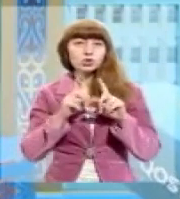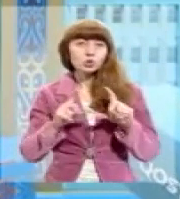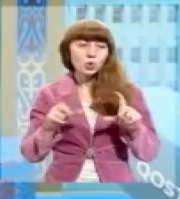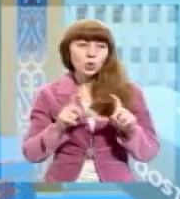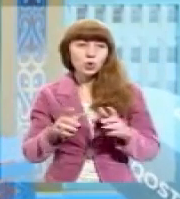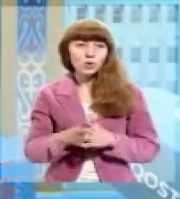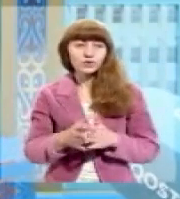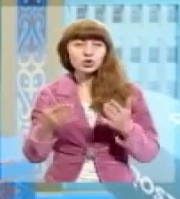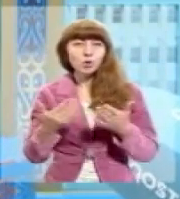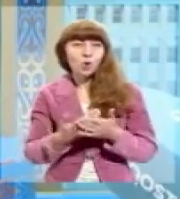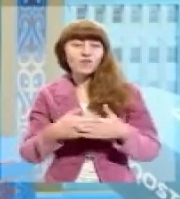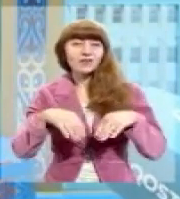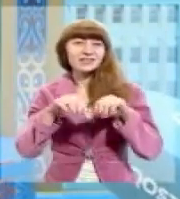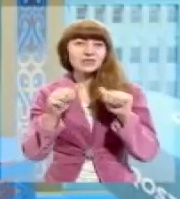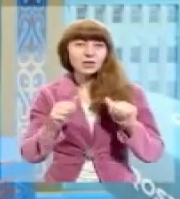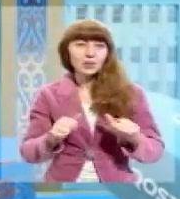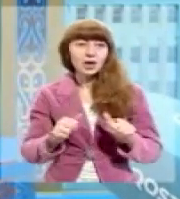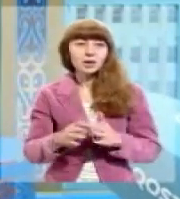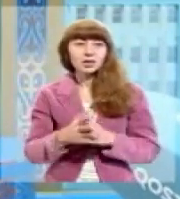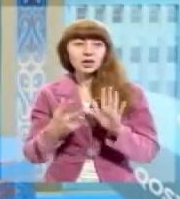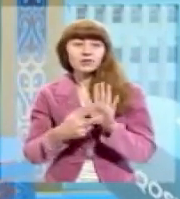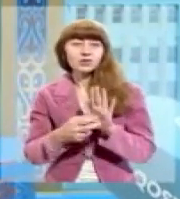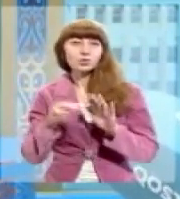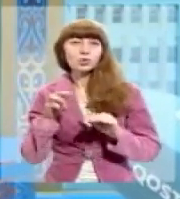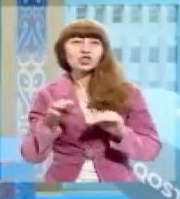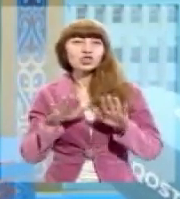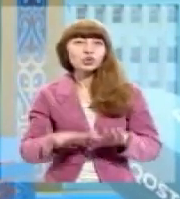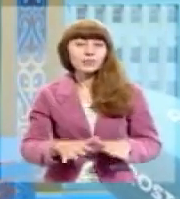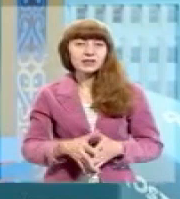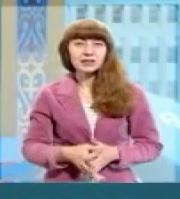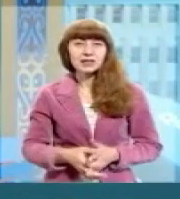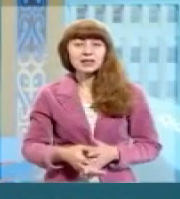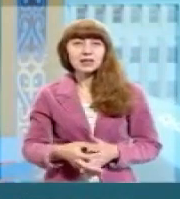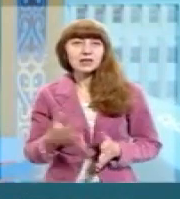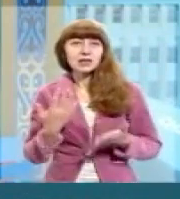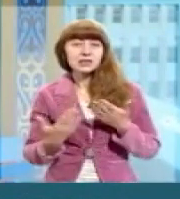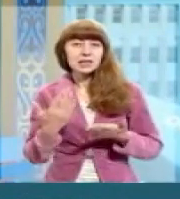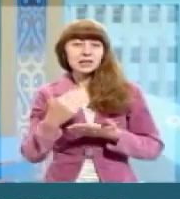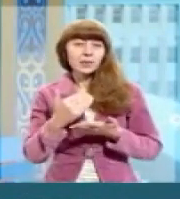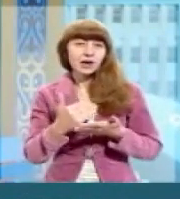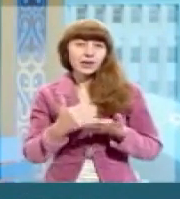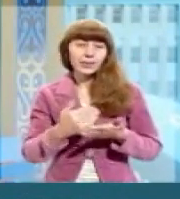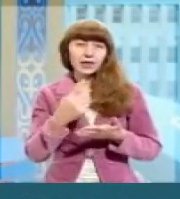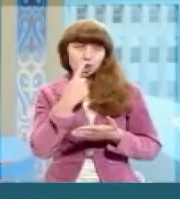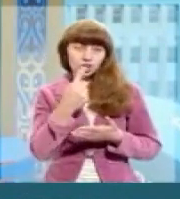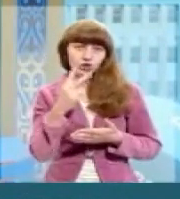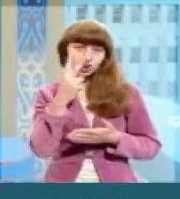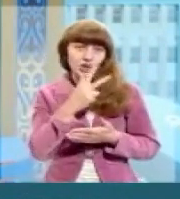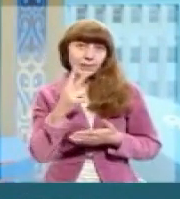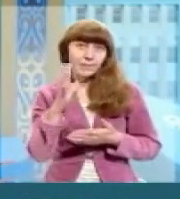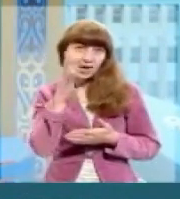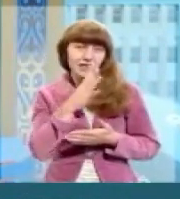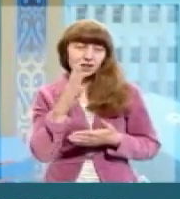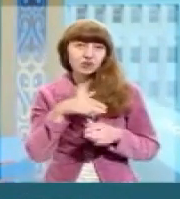школы такие нового типа примерно на 800 тысяч мест. То есть если эта, так скажем, программа в ближайшие 3, максимум 5 лет